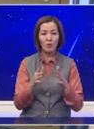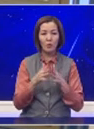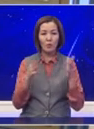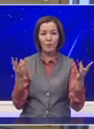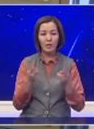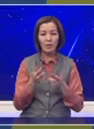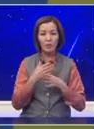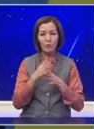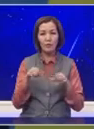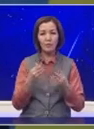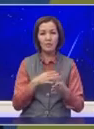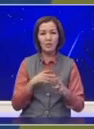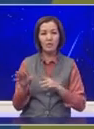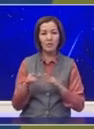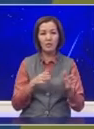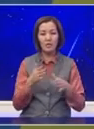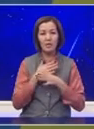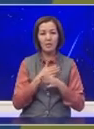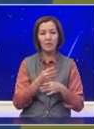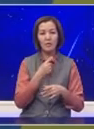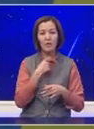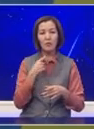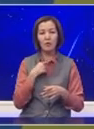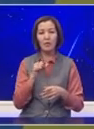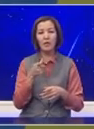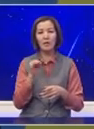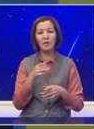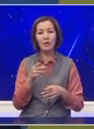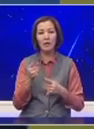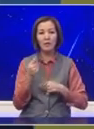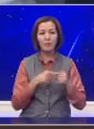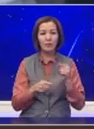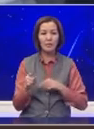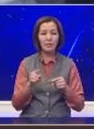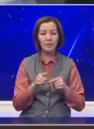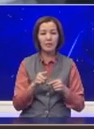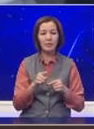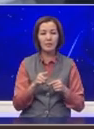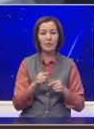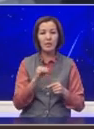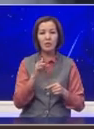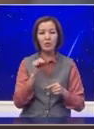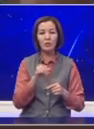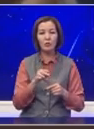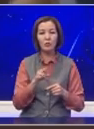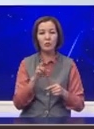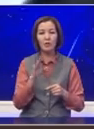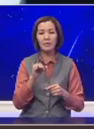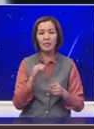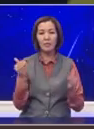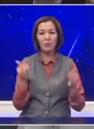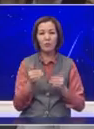келеді, көмектеседі. Іс-шара аясында Талғар агробизнес және менеджмент колледжі, Санжар Жандосов атындағы Қаскелең кәсіпті техникалық колледжі